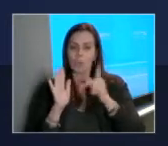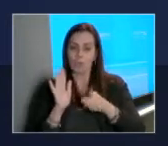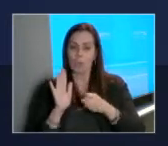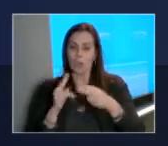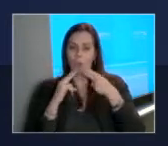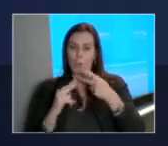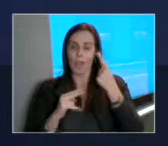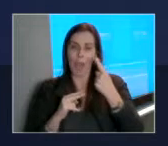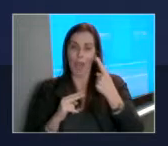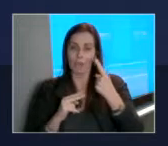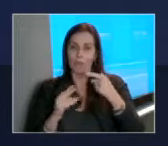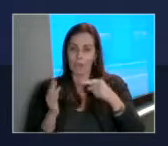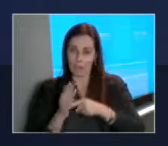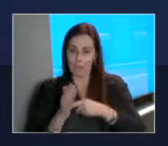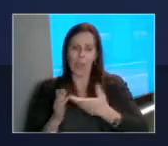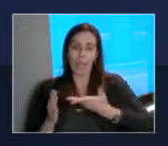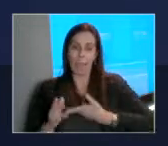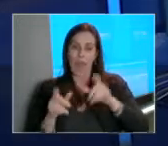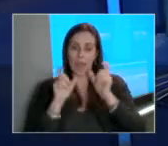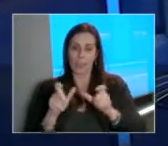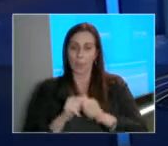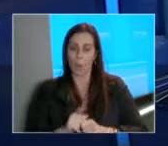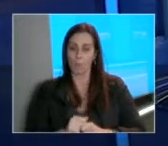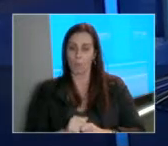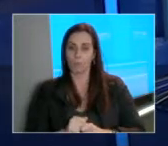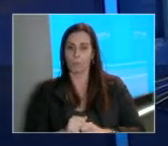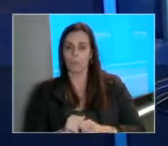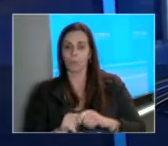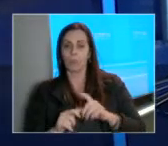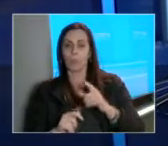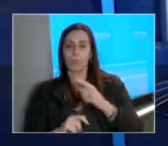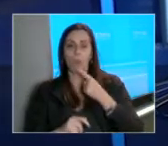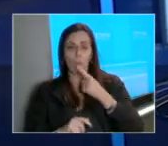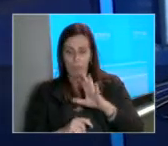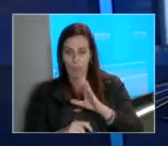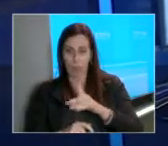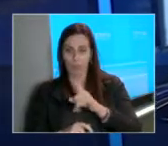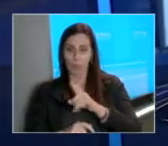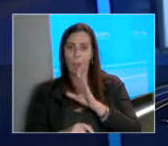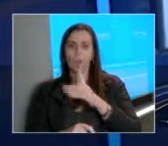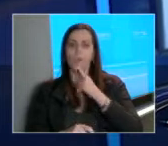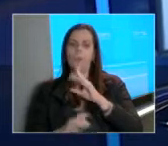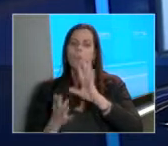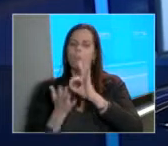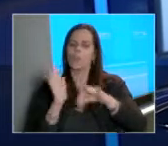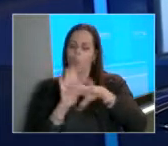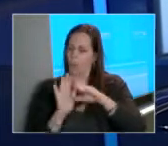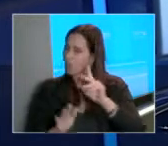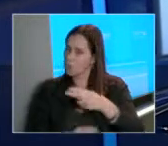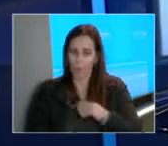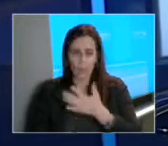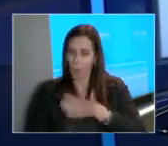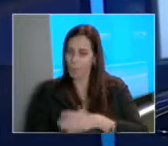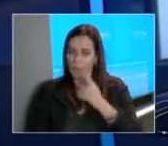לענות על לפחות אחד מהם כדי לקבל חסינות. לפי לשון החוק. אני אגיד לך, אבל את הולכת ללשון החוק, ואני עוד הפעם